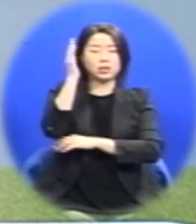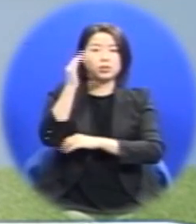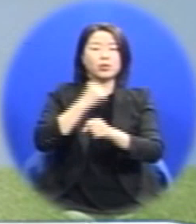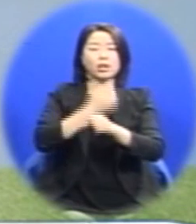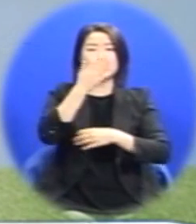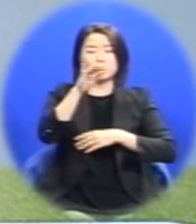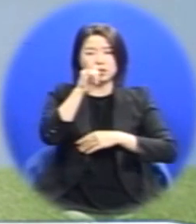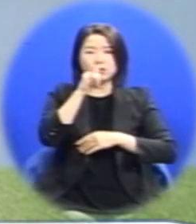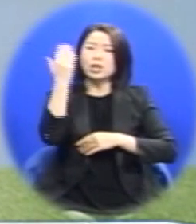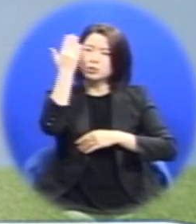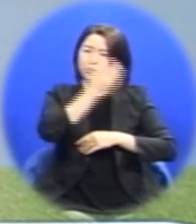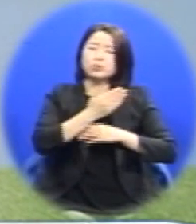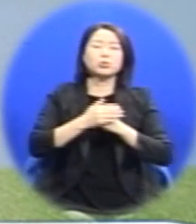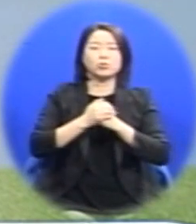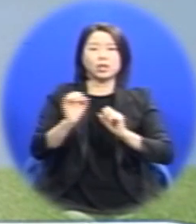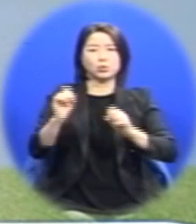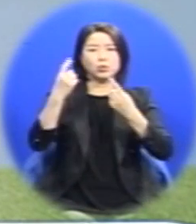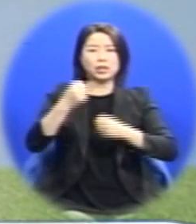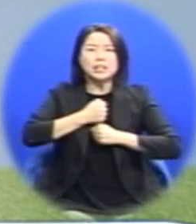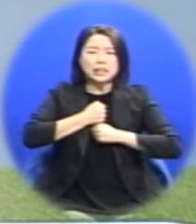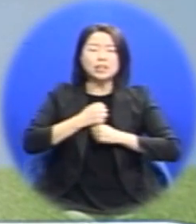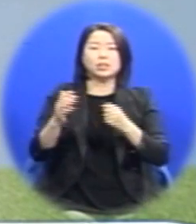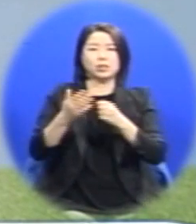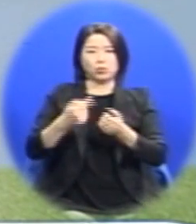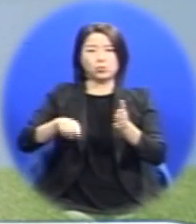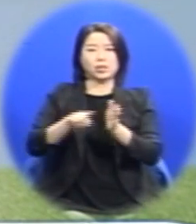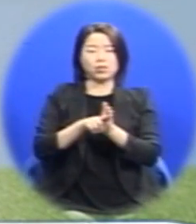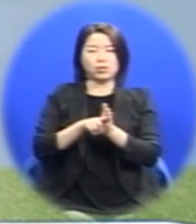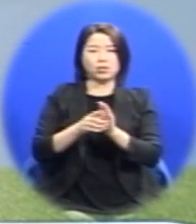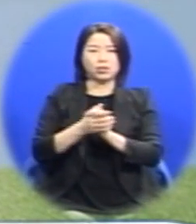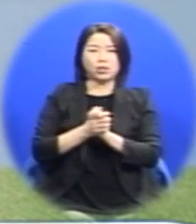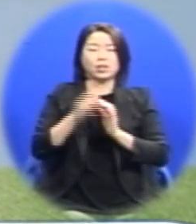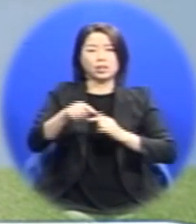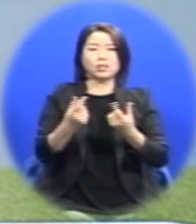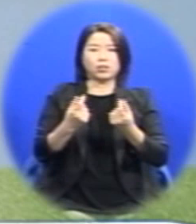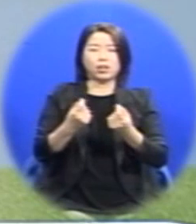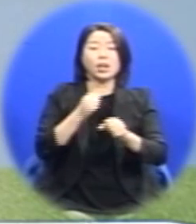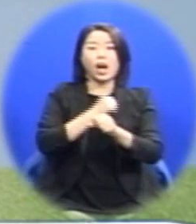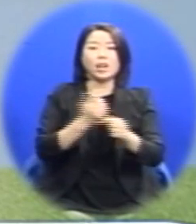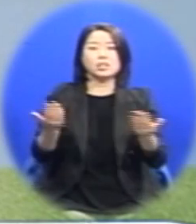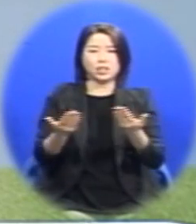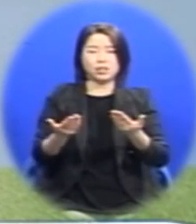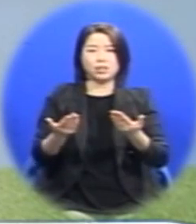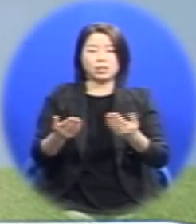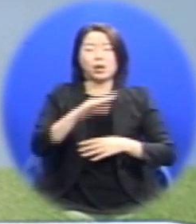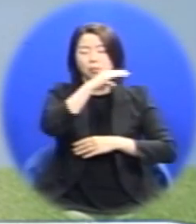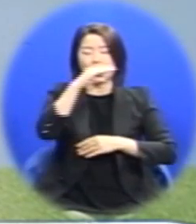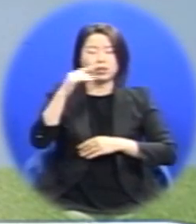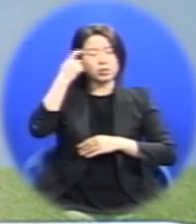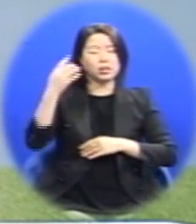있는 순수한 그 동기를 지켜내기 위해서는 이렇게 하는 일이